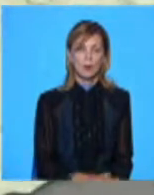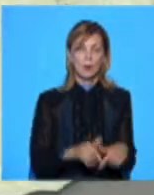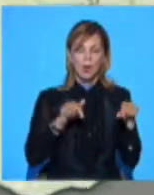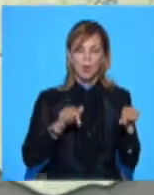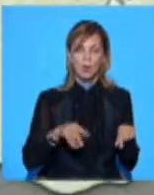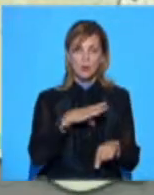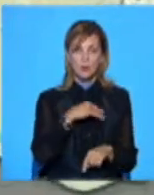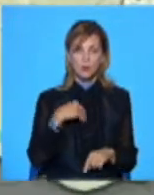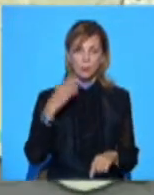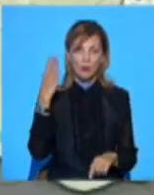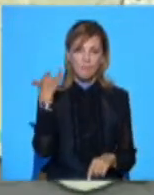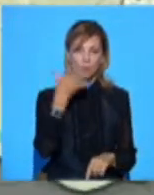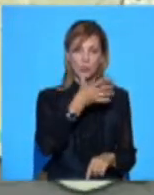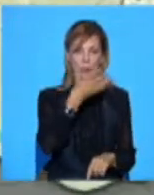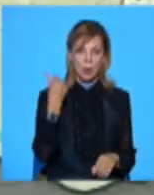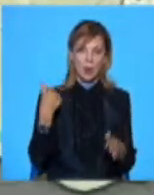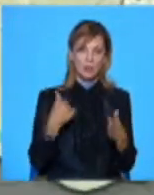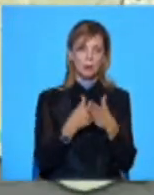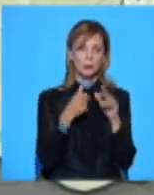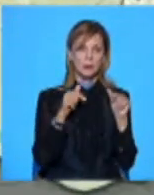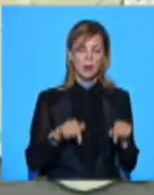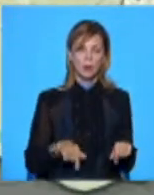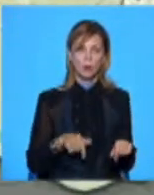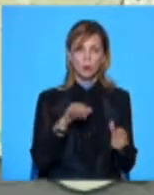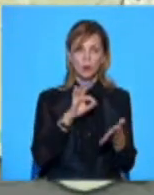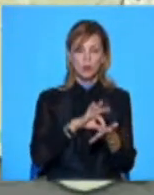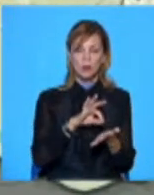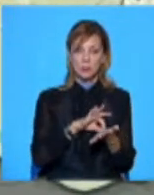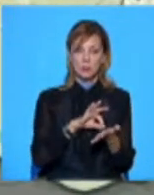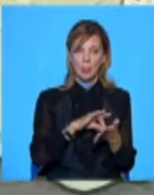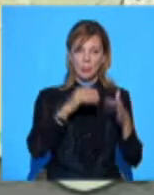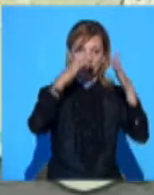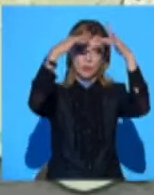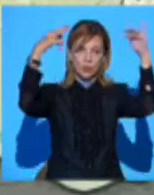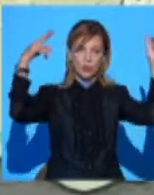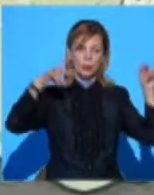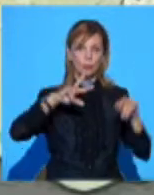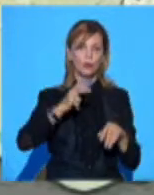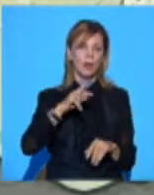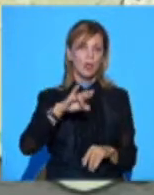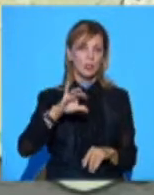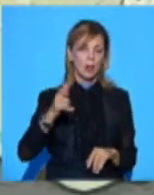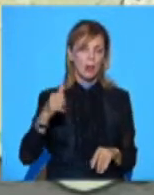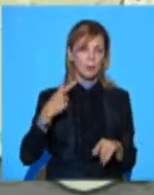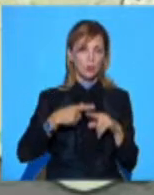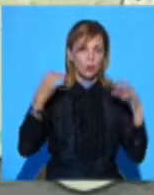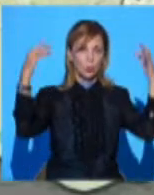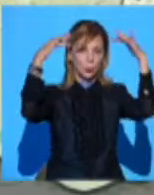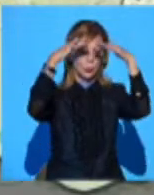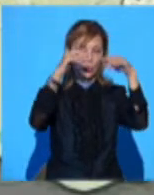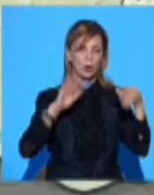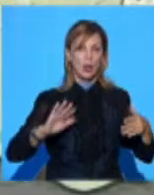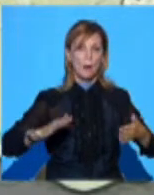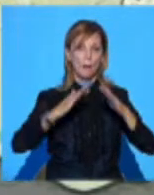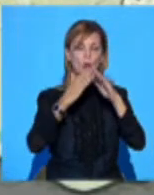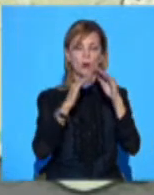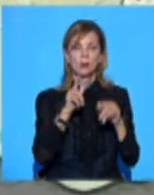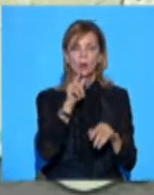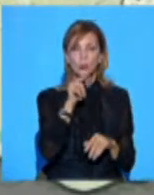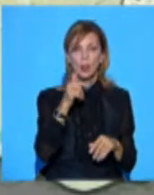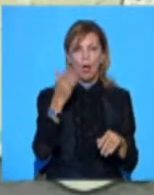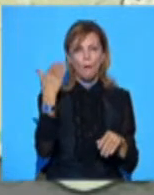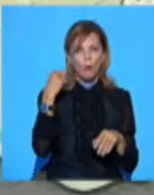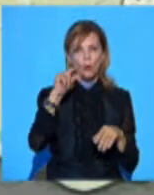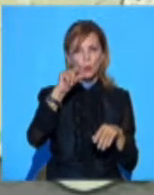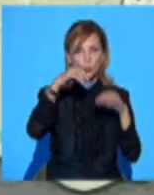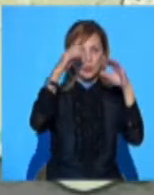Astăzi vremea a fost mai caldă decât normalul termic al datei calendaristice. Cerul a fost variabil, cu norări temporare în zona de munte, unde izolat au fost averse